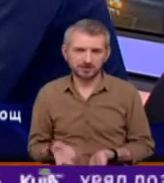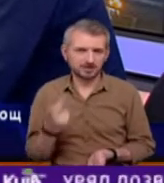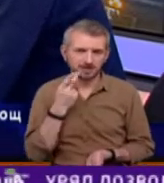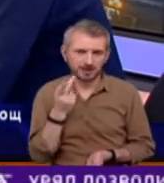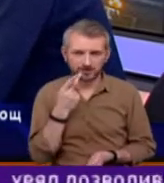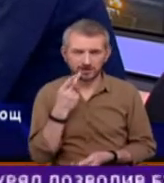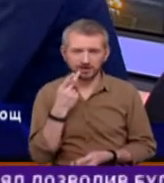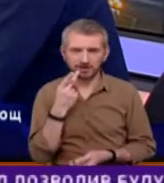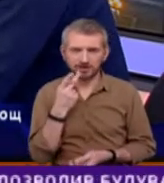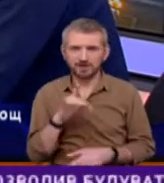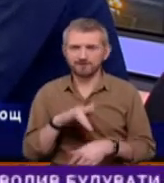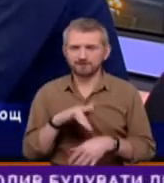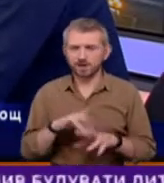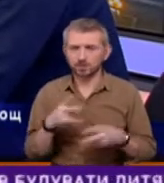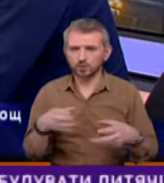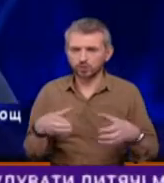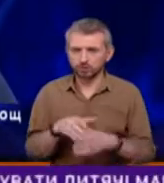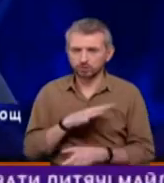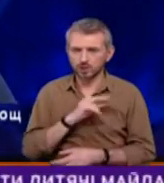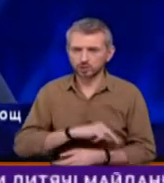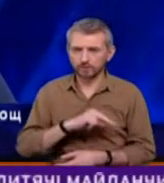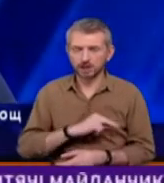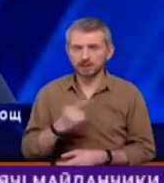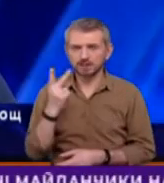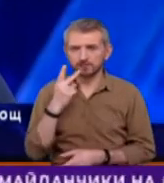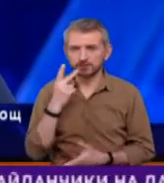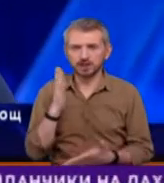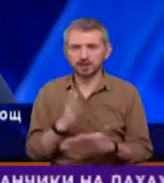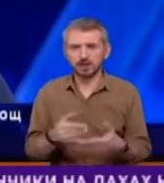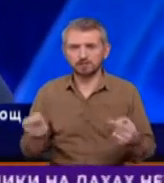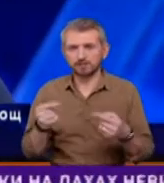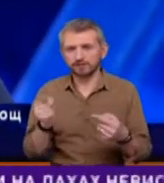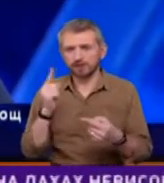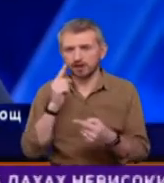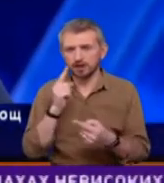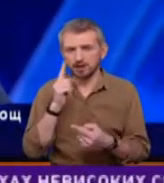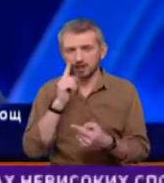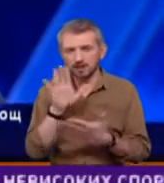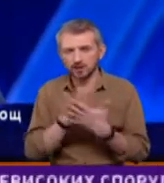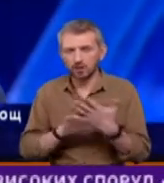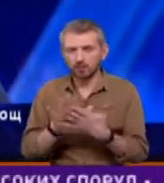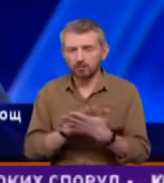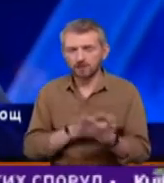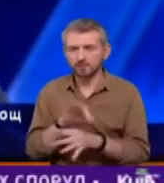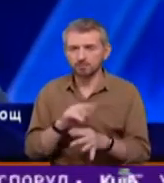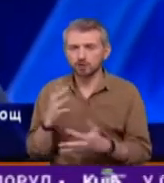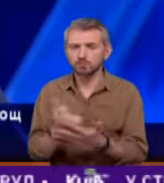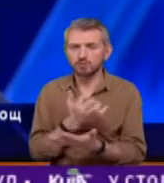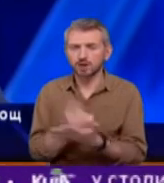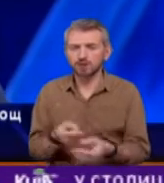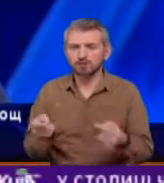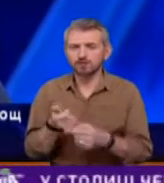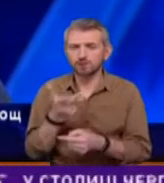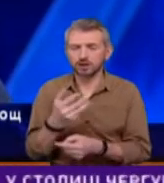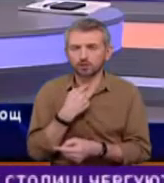Завжди фан-клуби працювали, і завжди є певна тіньова схема для того, щоб набрати певну кількість голосів в тій країні, саме де